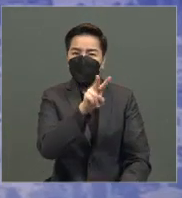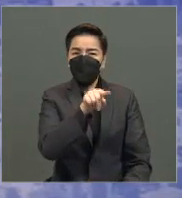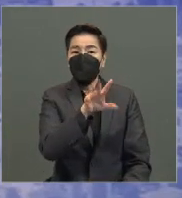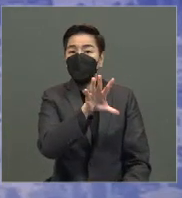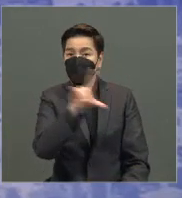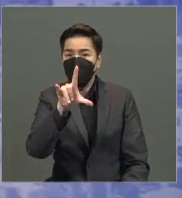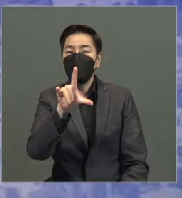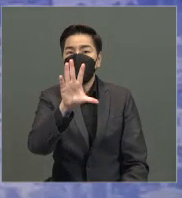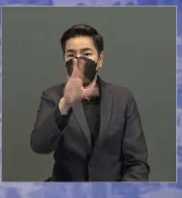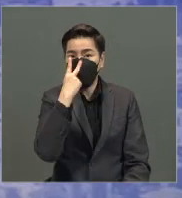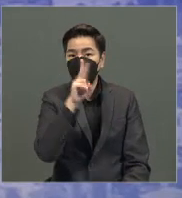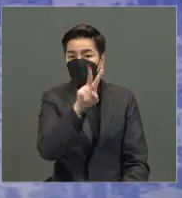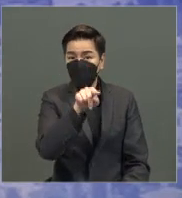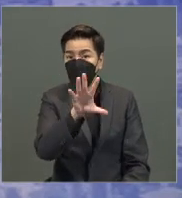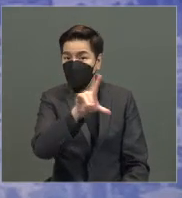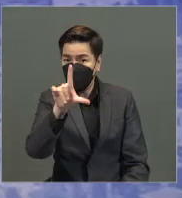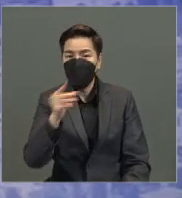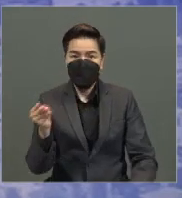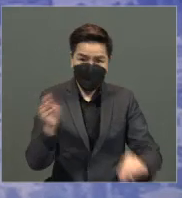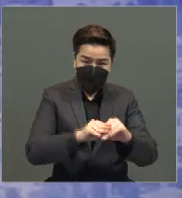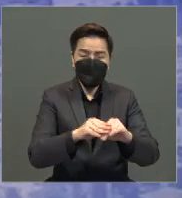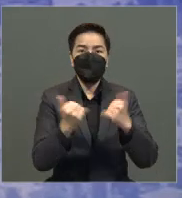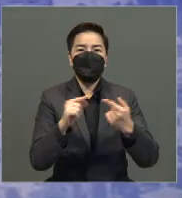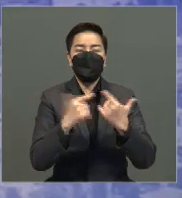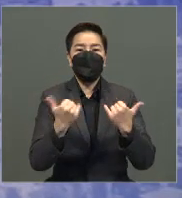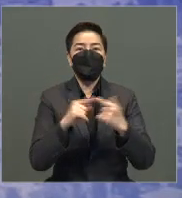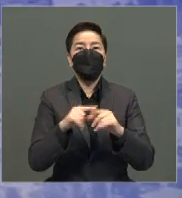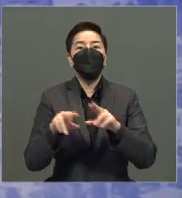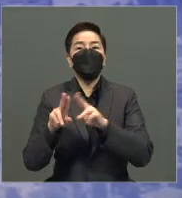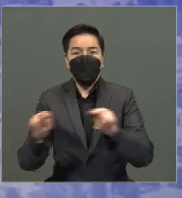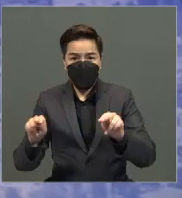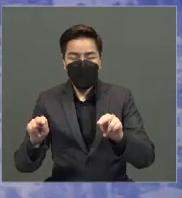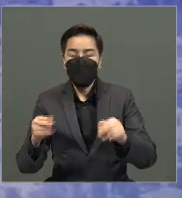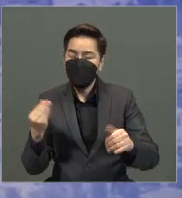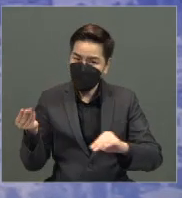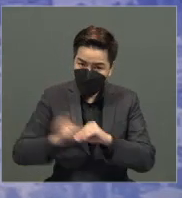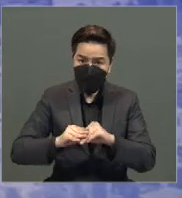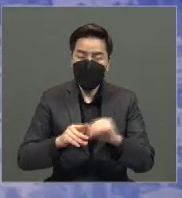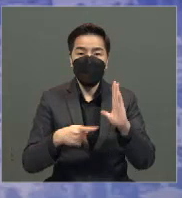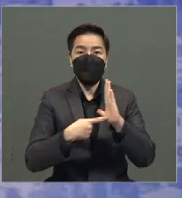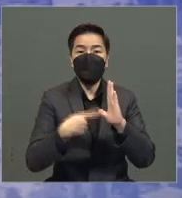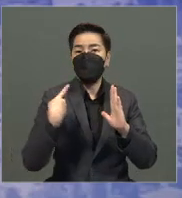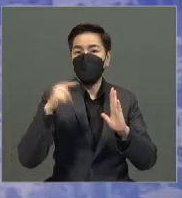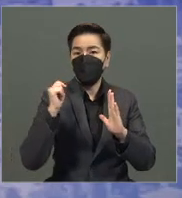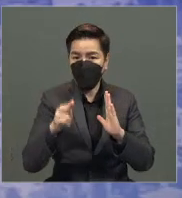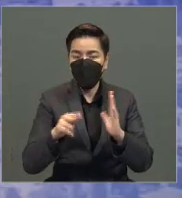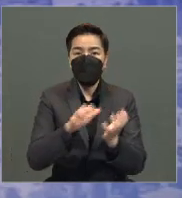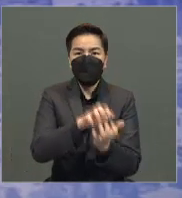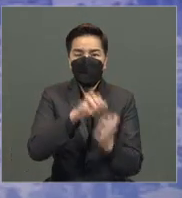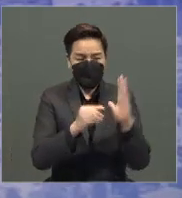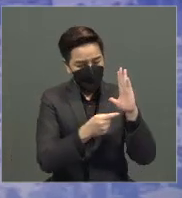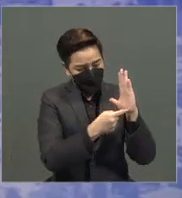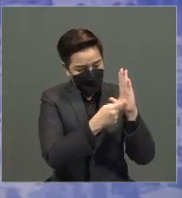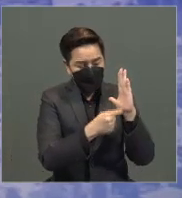ล้านโดสเดี๋ยวผมจะบอกตัวเลขว่าเป็นยังไงนะครับรวมทั้งจังหวัดนนทบุรีปทุมธานีและสมุทรปราการซึ่งเป็นปริมณฑล